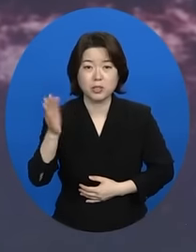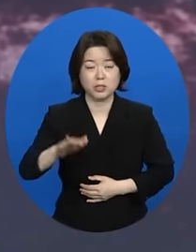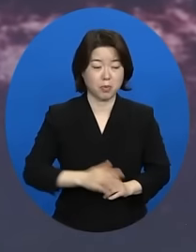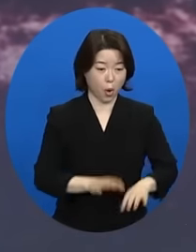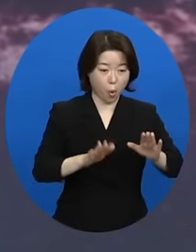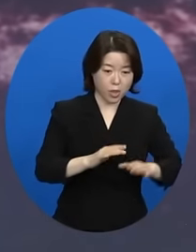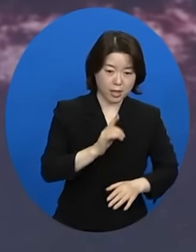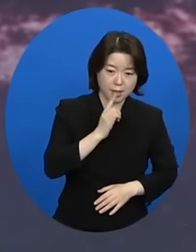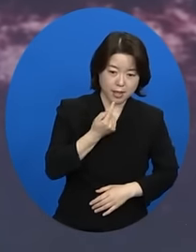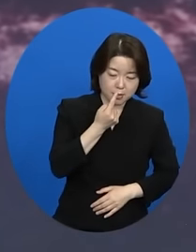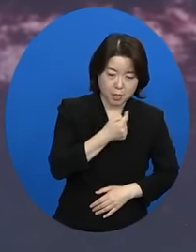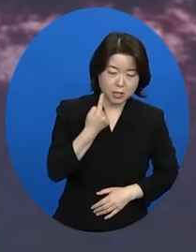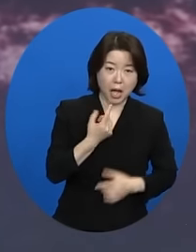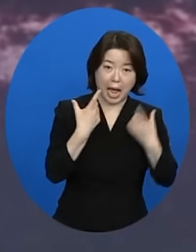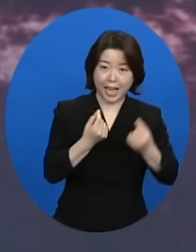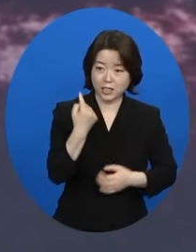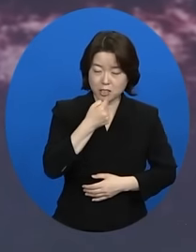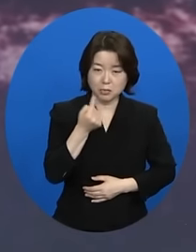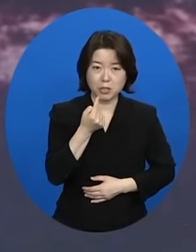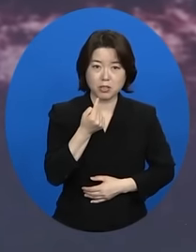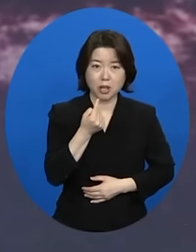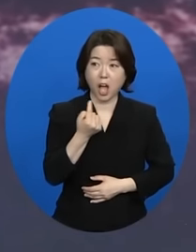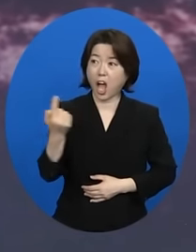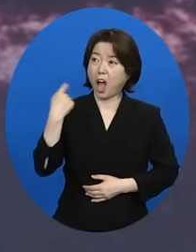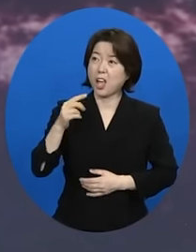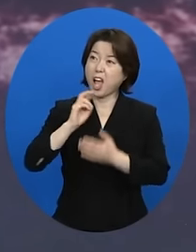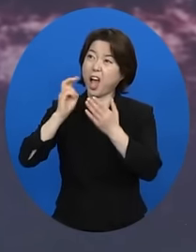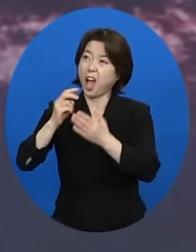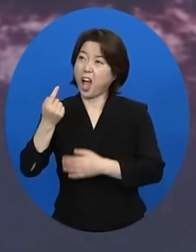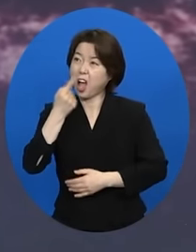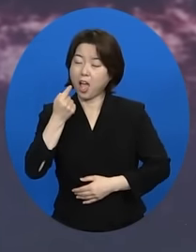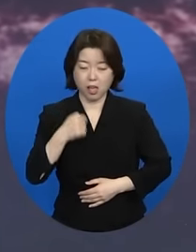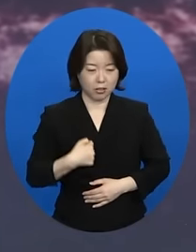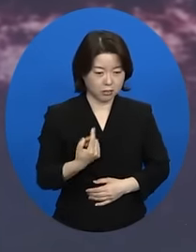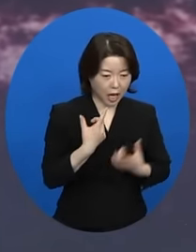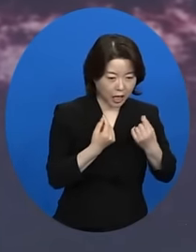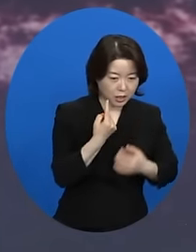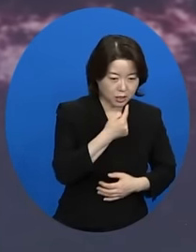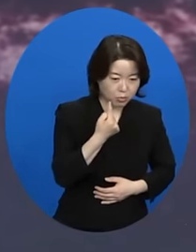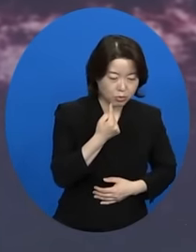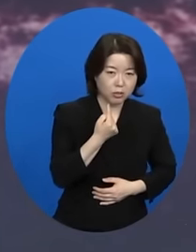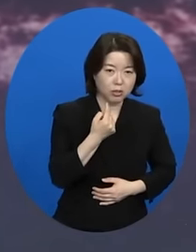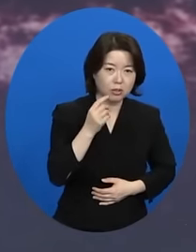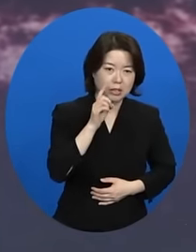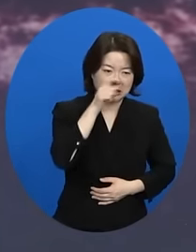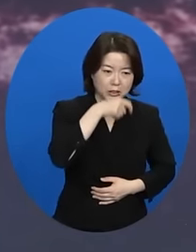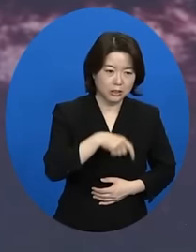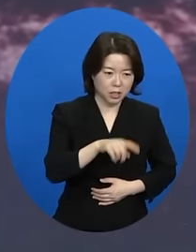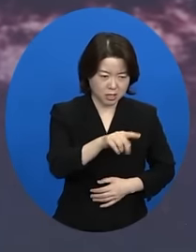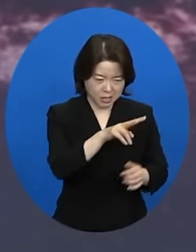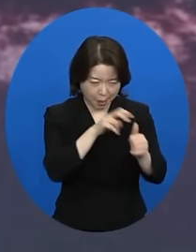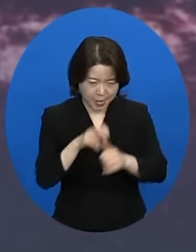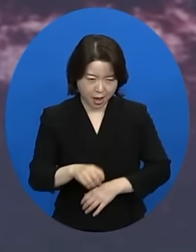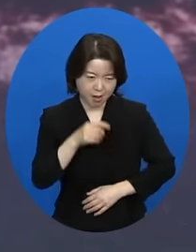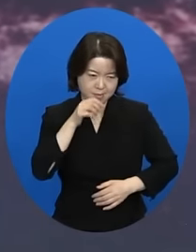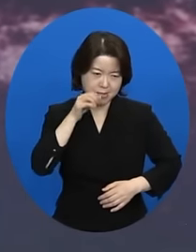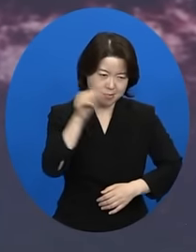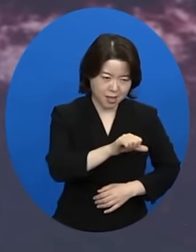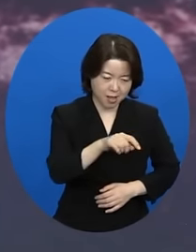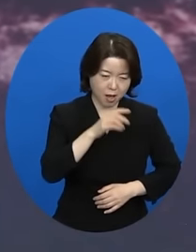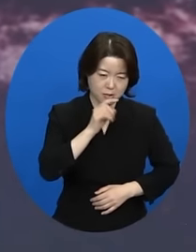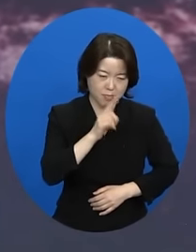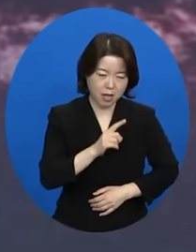그 입에서 같은 입에서 어제 그렇게 찬양했던 입술에서 같은 입술인데 누군가를 미워하고 저주하는